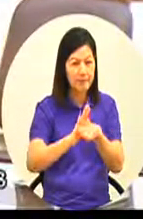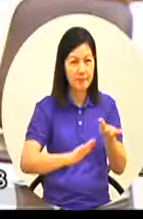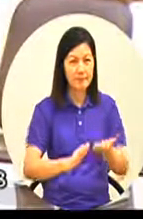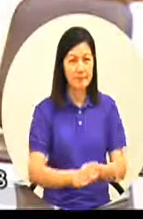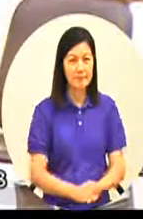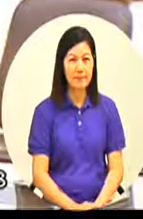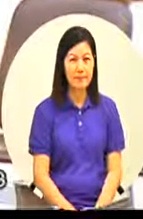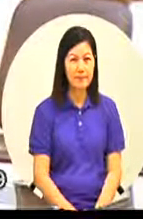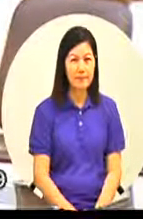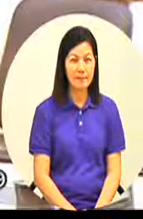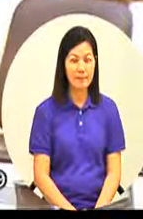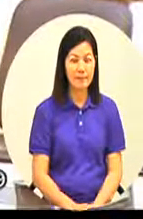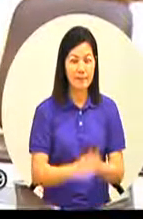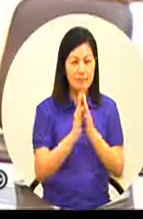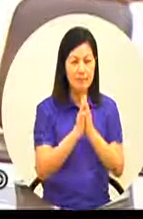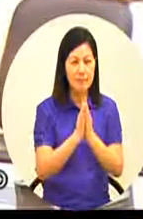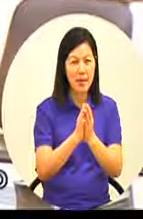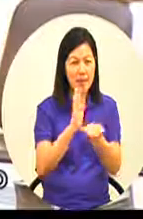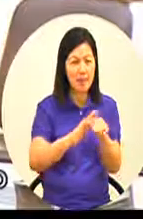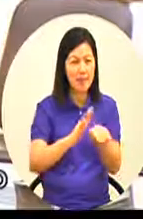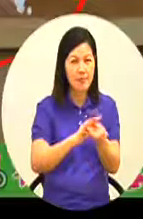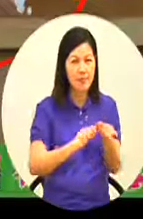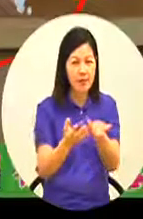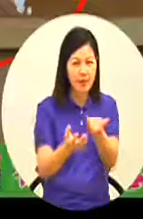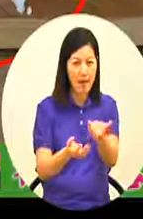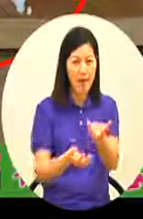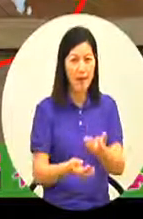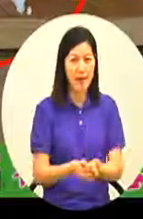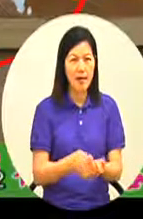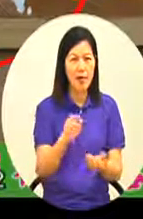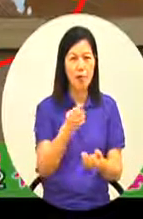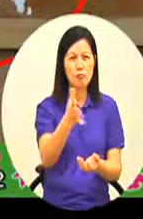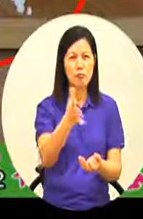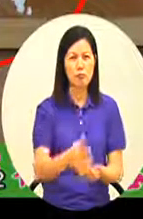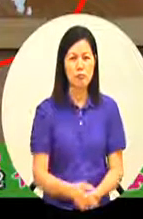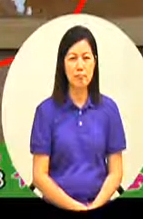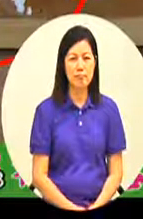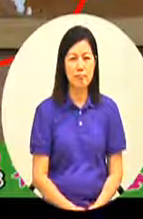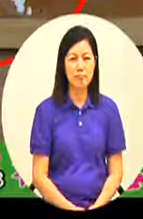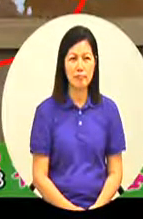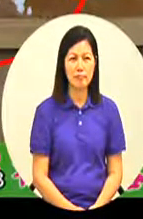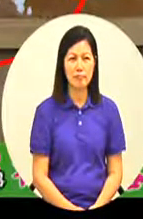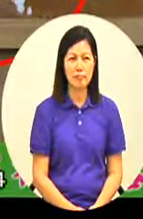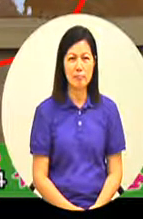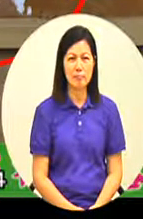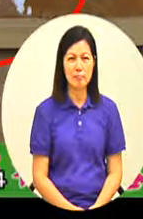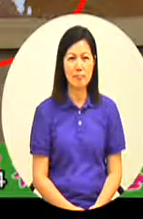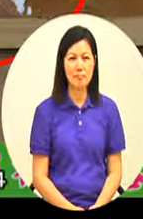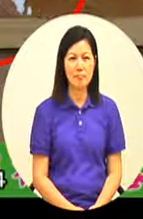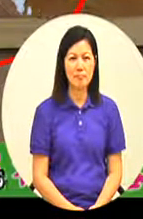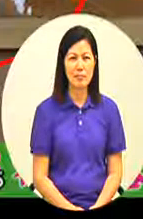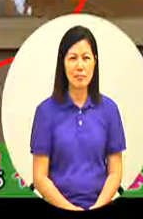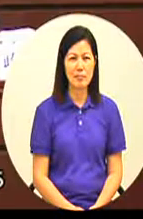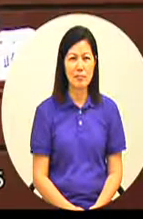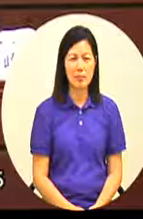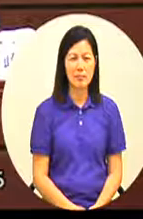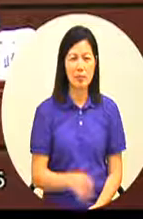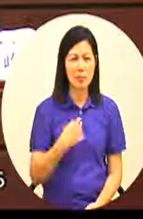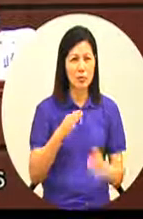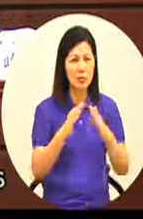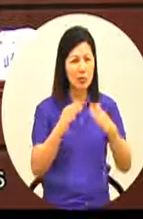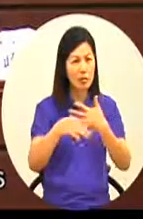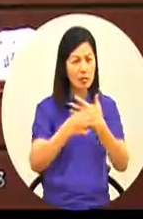拜饭的饭啊。 拜饭的饭。啊！你是安怎开安尼？ 因为我相信这家属伫边